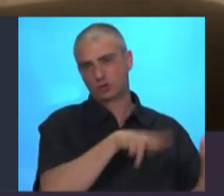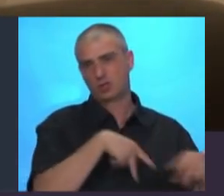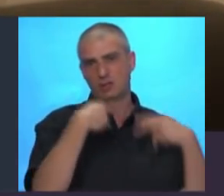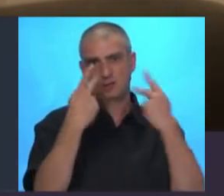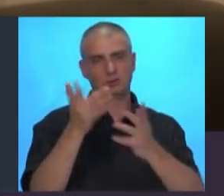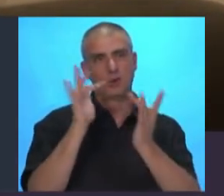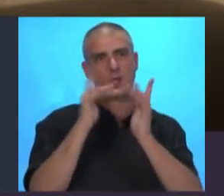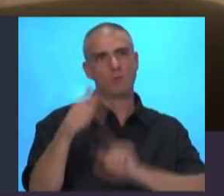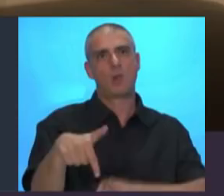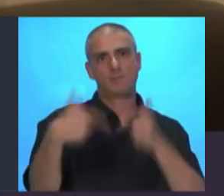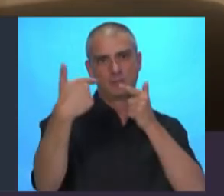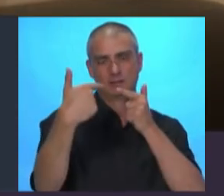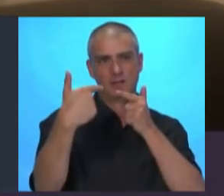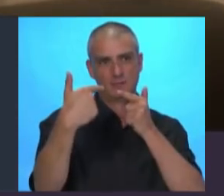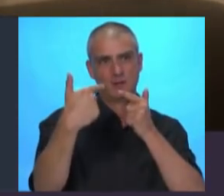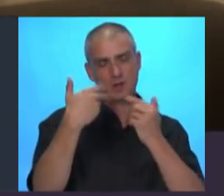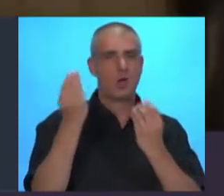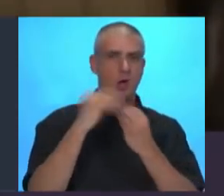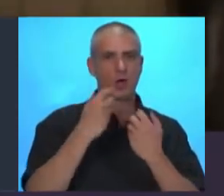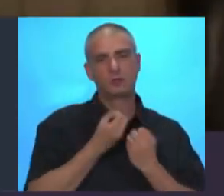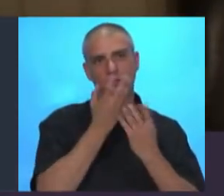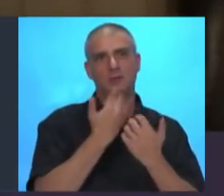מול המצלמה לתת עוד מעצמה,